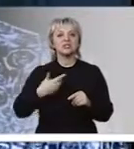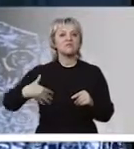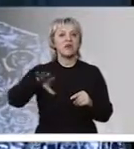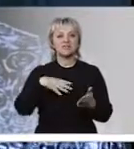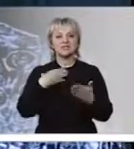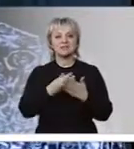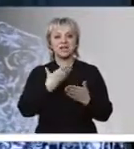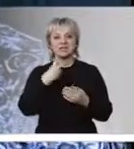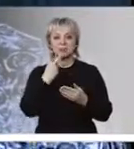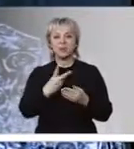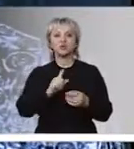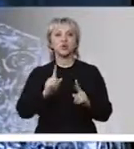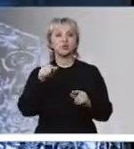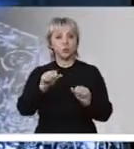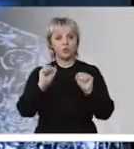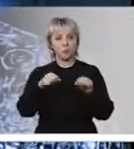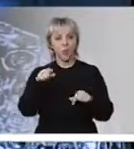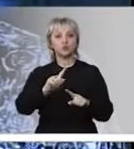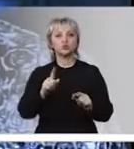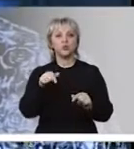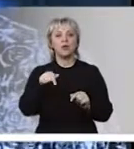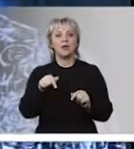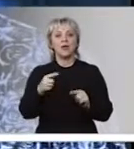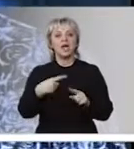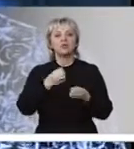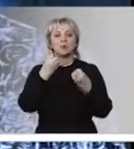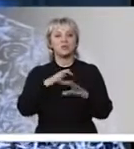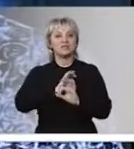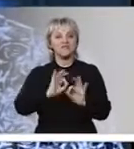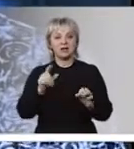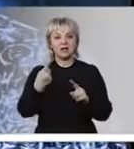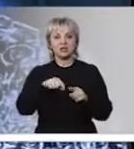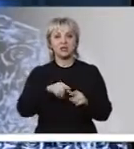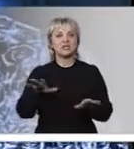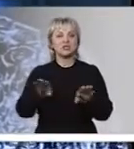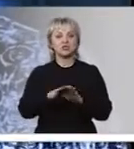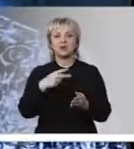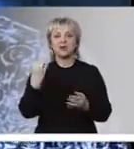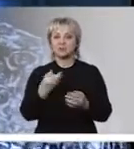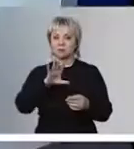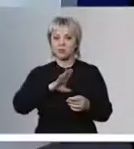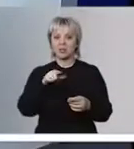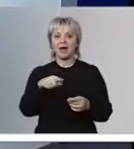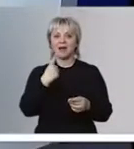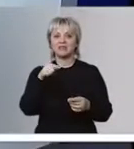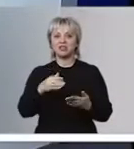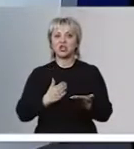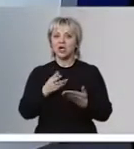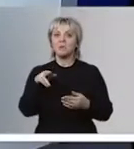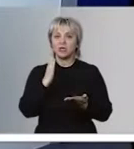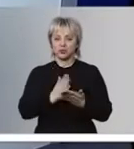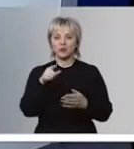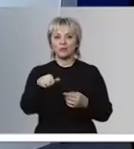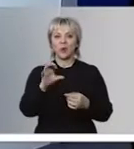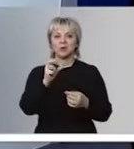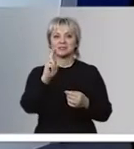всей своей красе показали, на что они могут и что не... Ну, это просто великолепно. Это было настолько зрелищно, как говорится, идем на «Оскара».